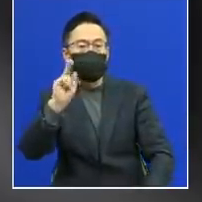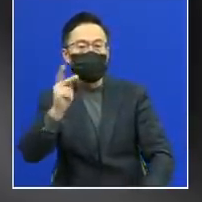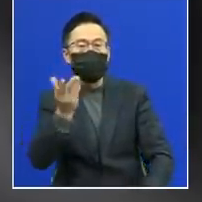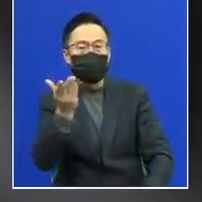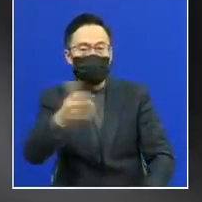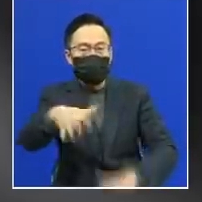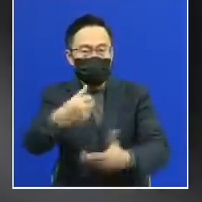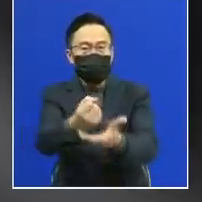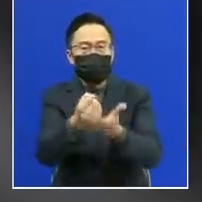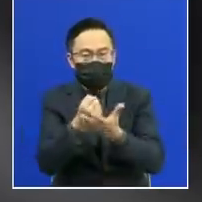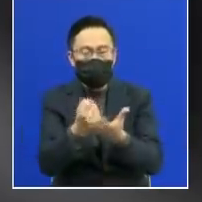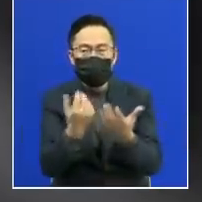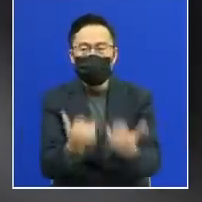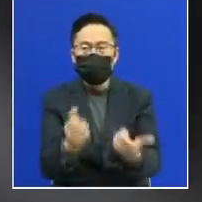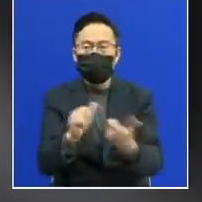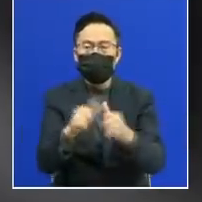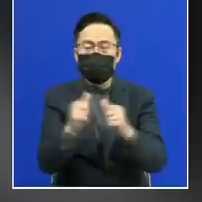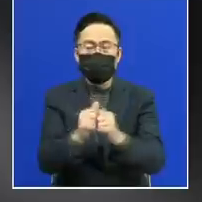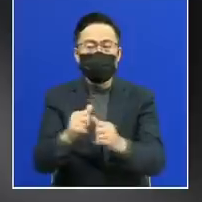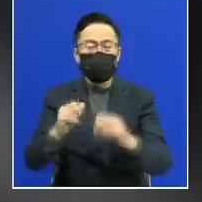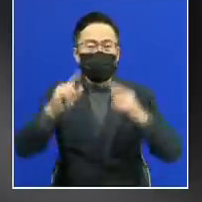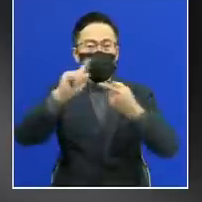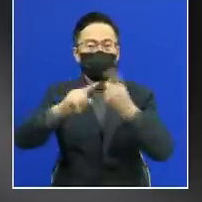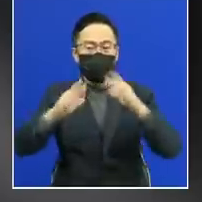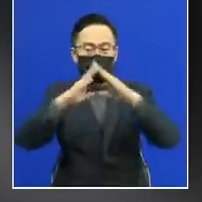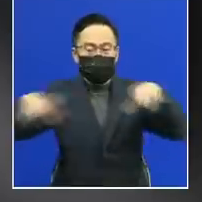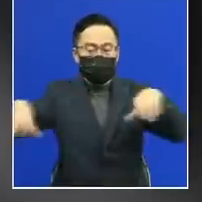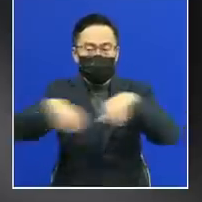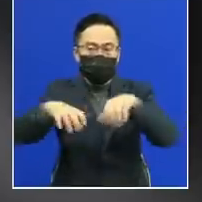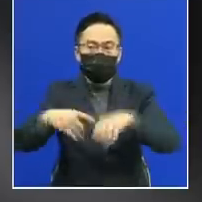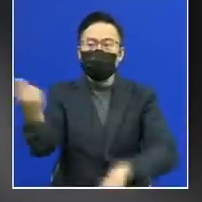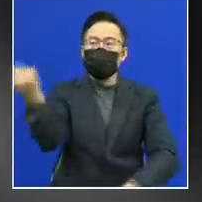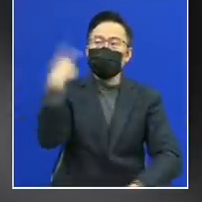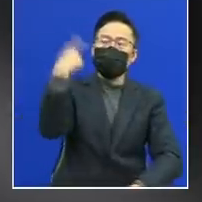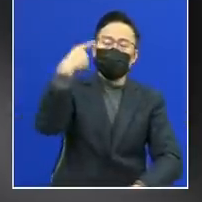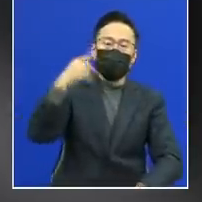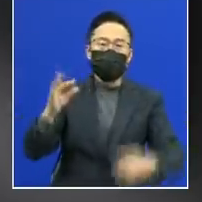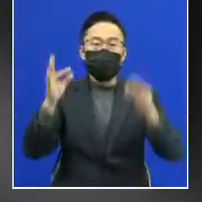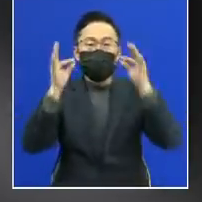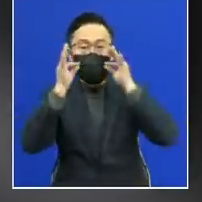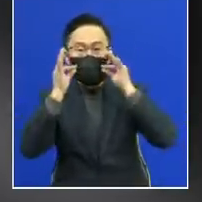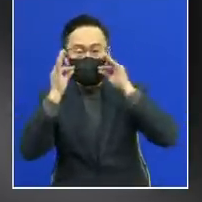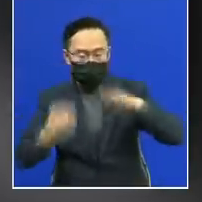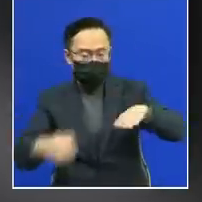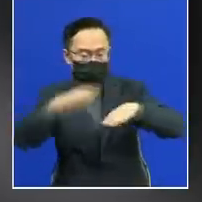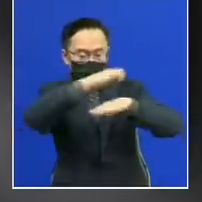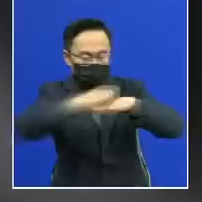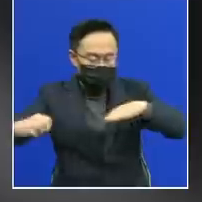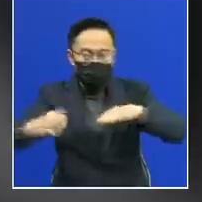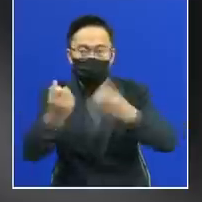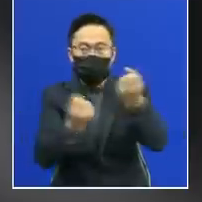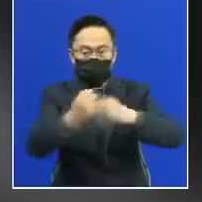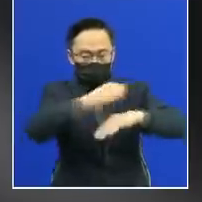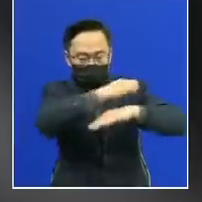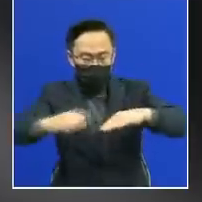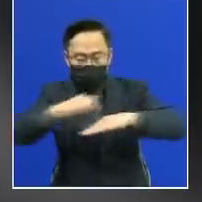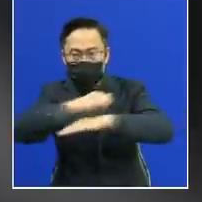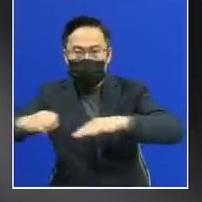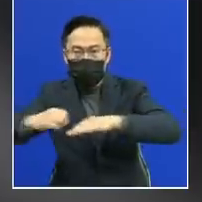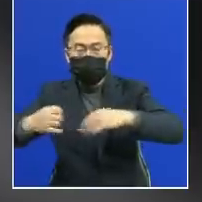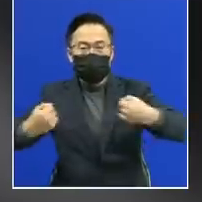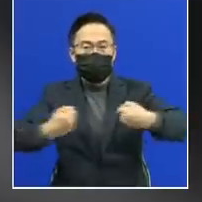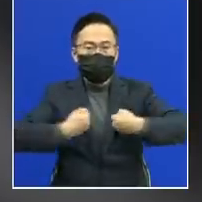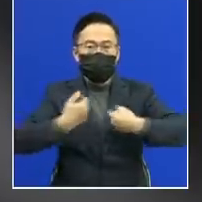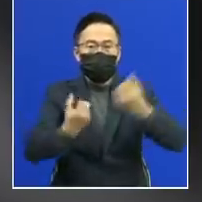เนี่ยปีนขึ้นไปบนหลังคารถแล้วก็ไปสร้างรอยขีดข่วนอยู่บนรถแล้วไก่เกี่ยกันไม่ลงตัวเรียกค่าเสีย